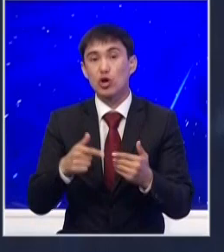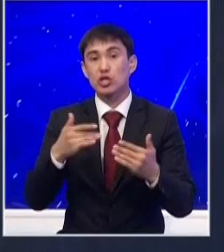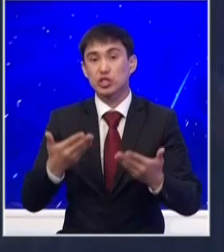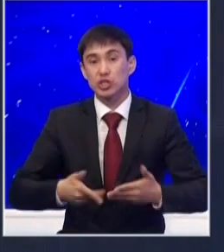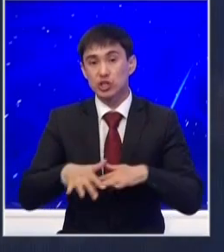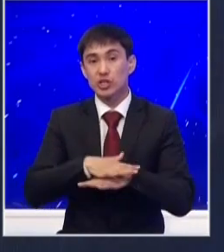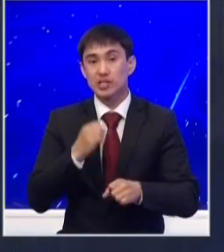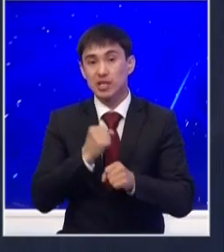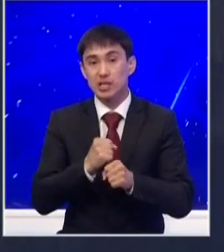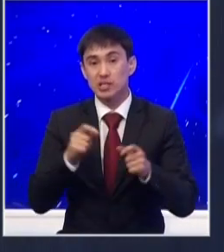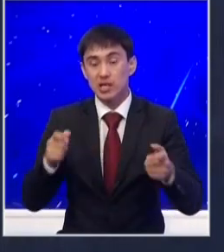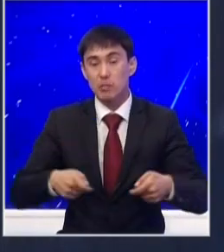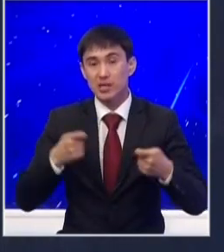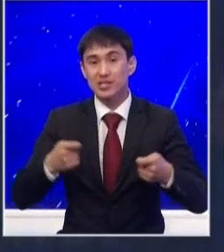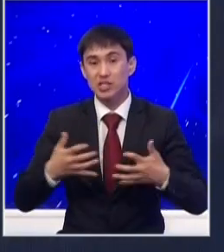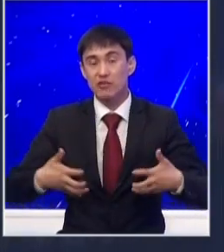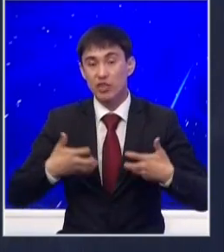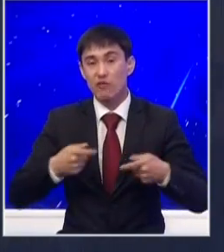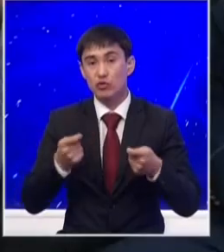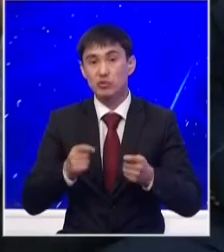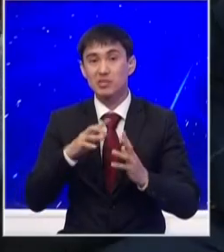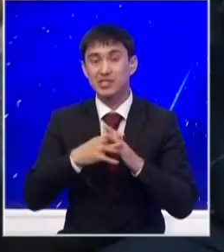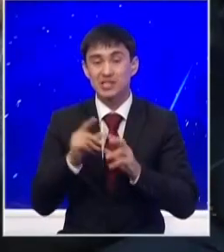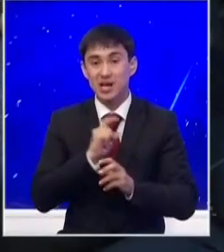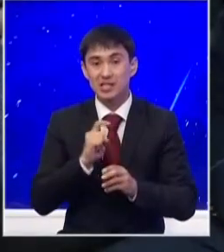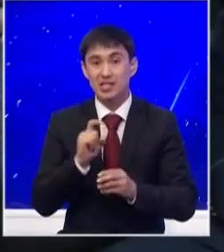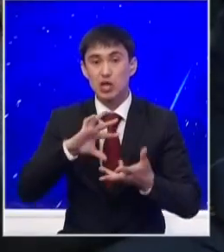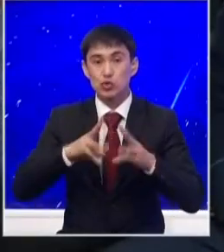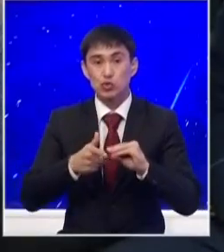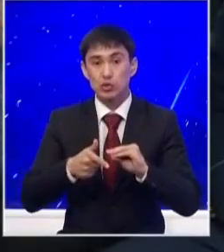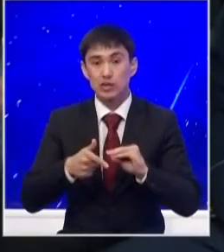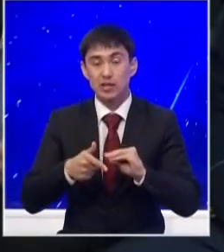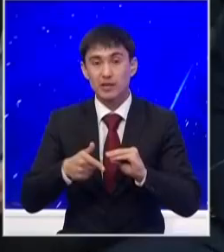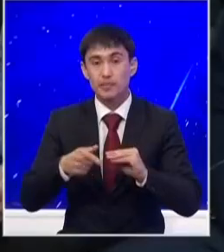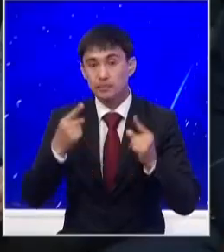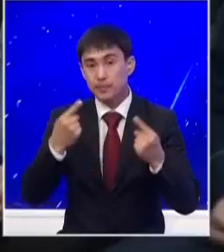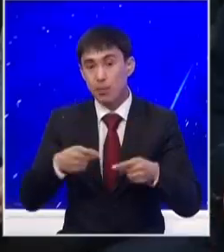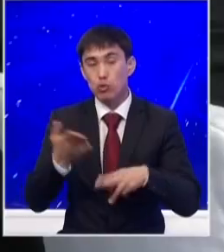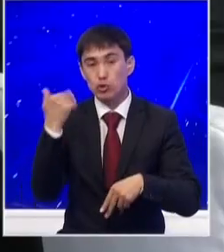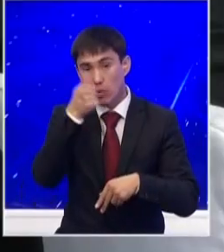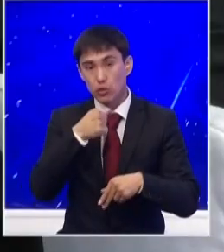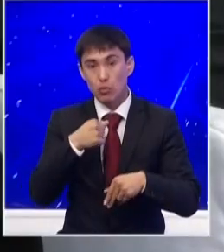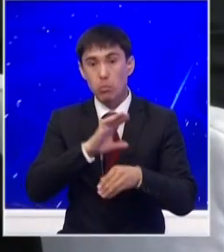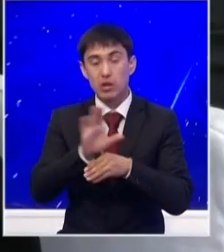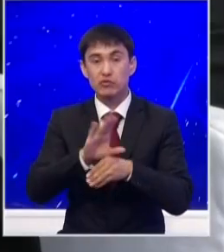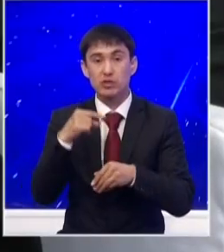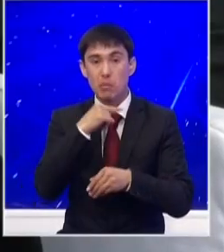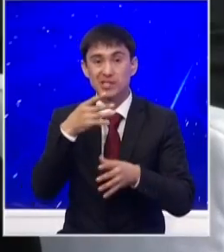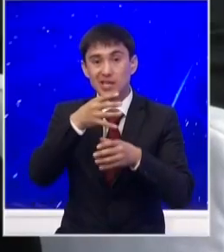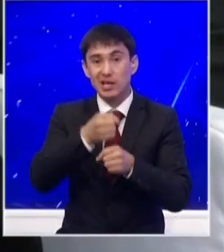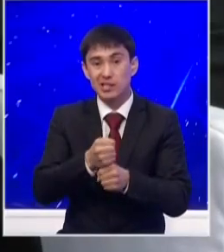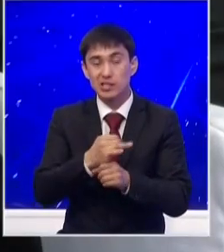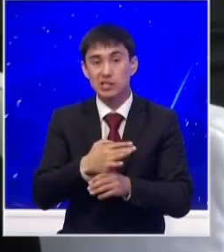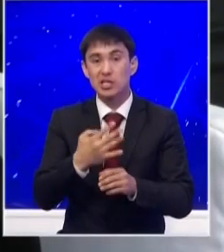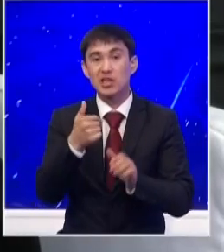занимаются животноводством и сельским хозяйством результаты некоторых направлений неутешительны так в прошлом году производство мяса сократилось